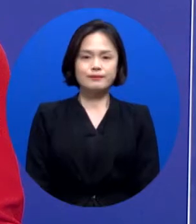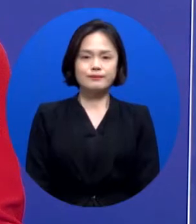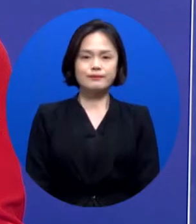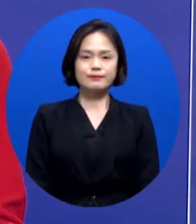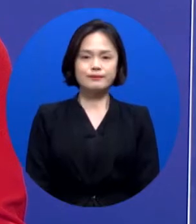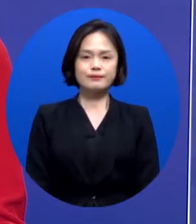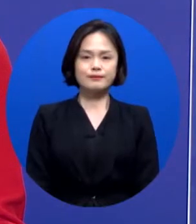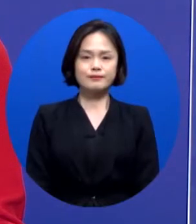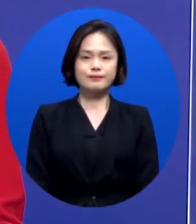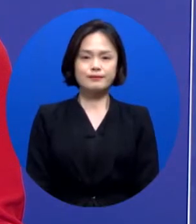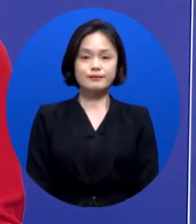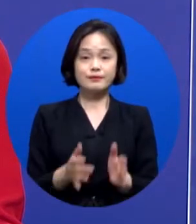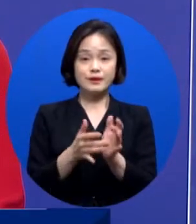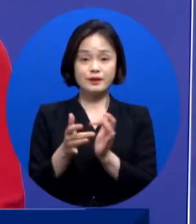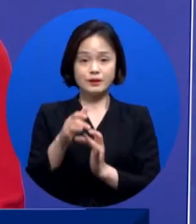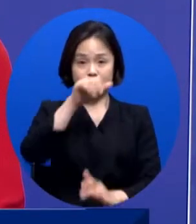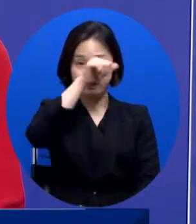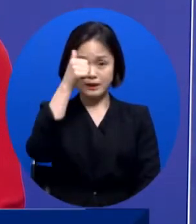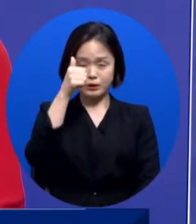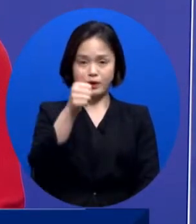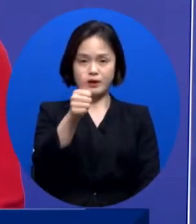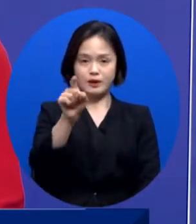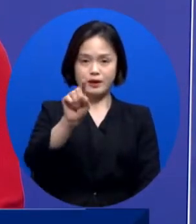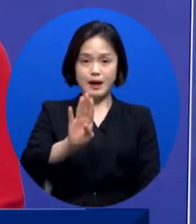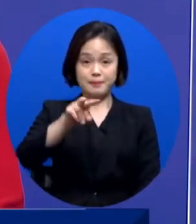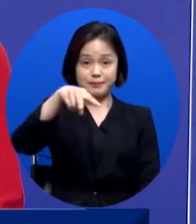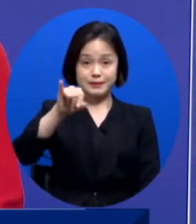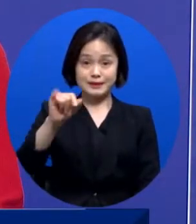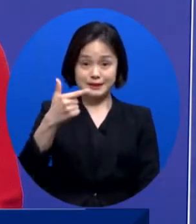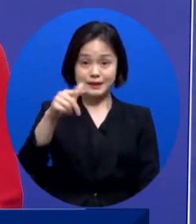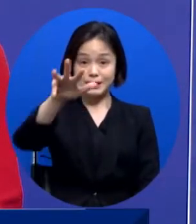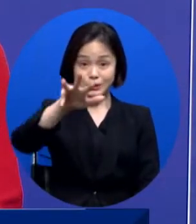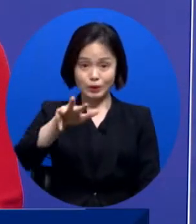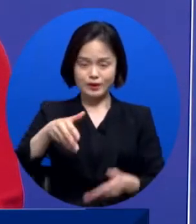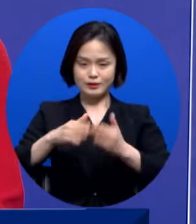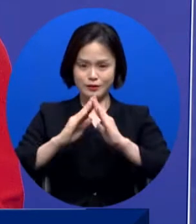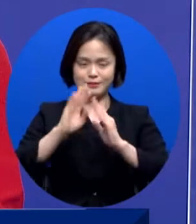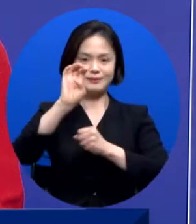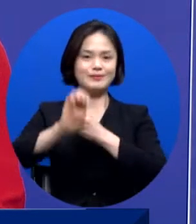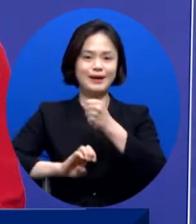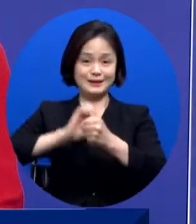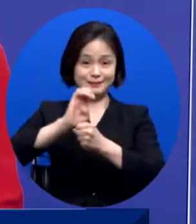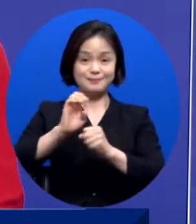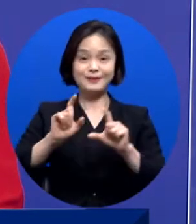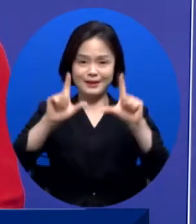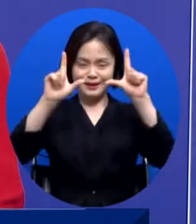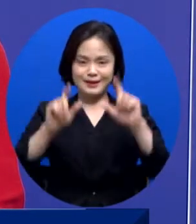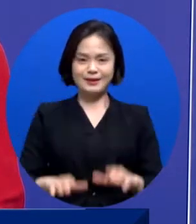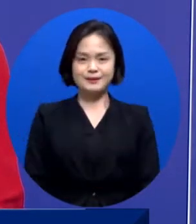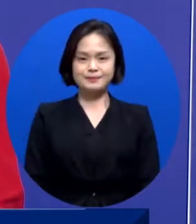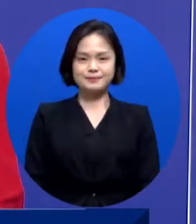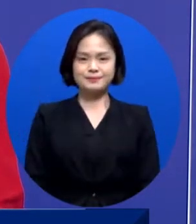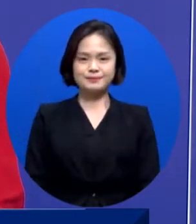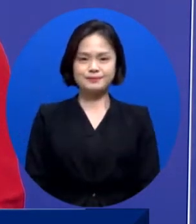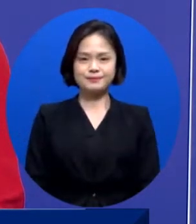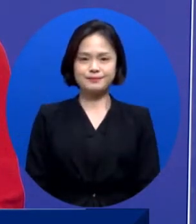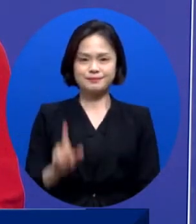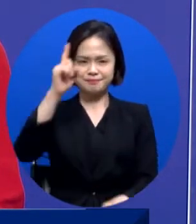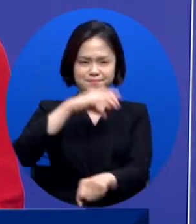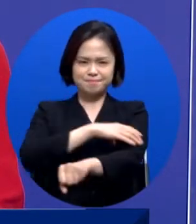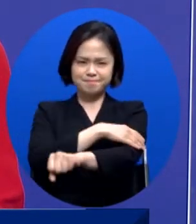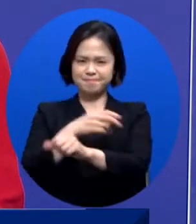다음 소식입니다 대한예수교장로회 합신 총회가 올해로 설립 40주년을 맞았습니다 교권 주 의 대양의 정통 개혁주의